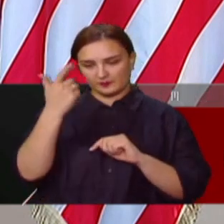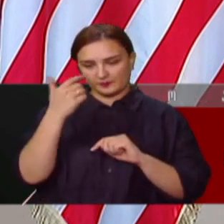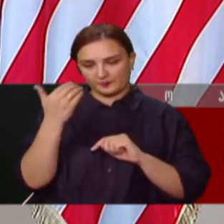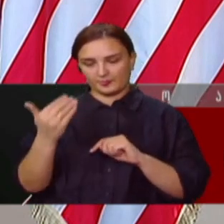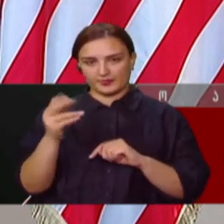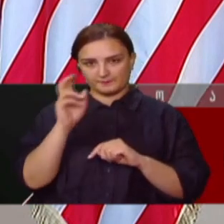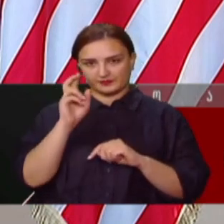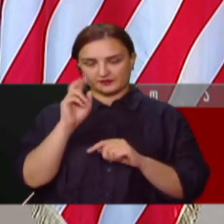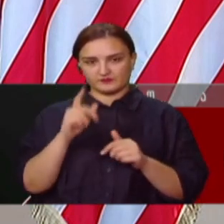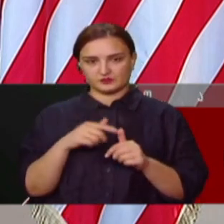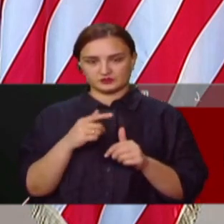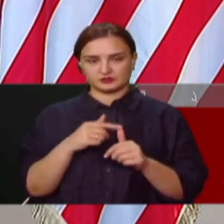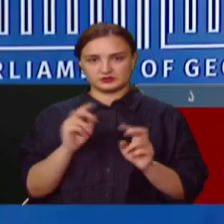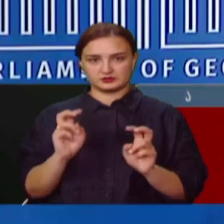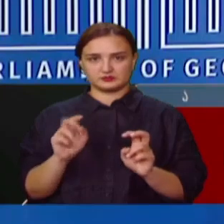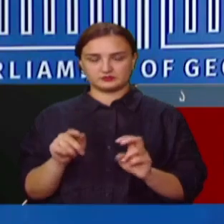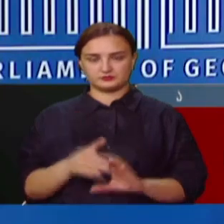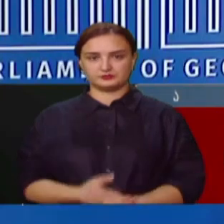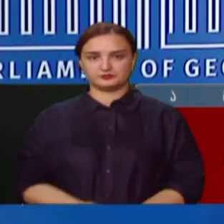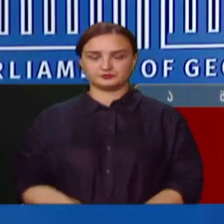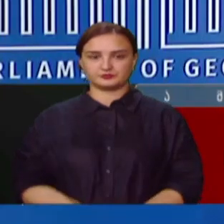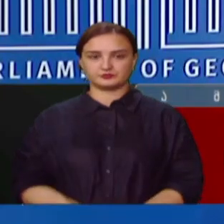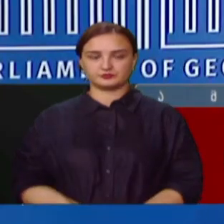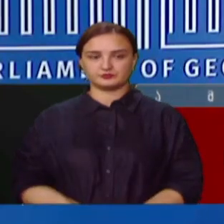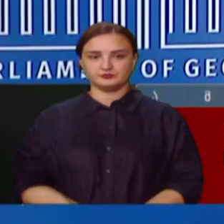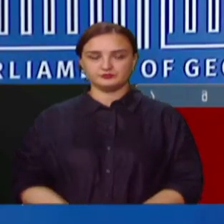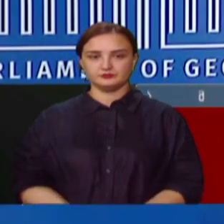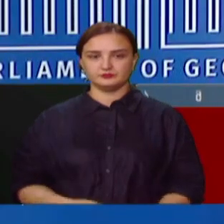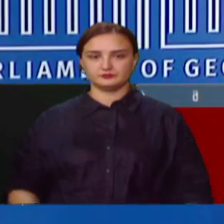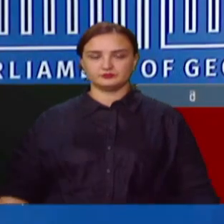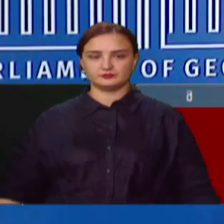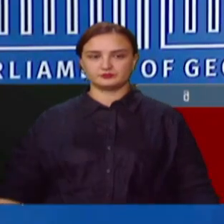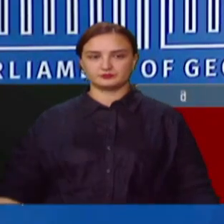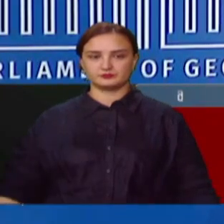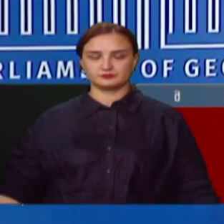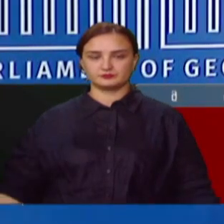მისი მთავრობის რეპრესიულია რაღაც. მე არ მესმის, რატომ ატყდა ეს